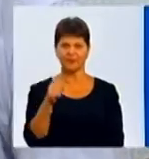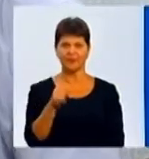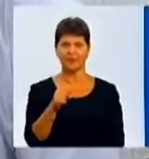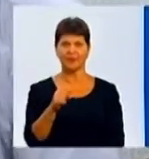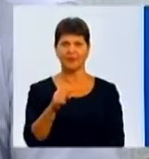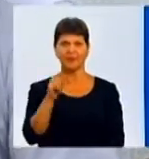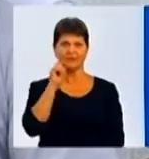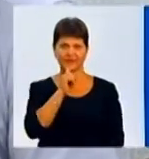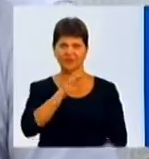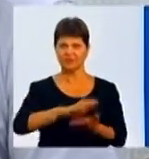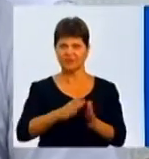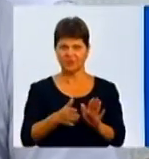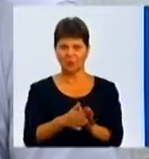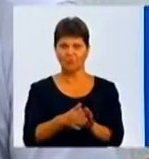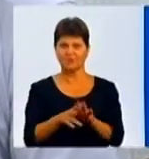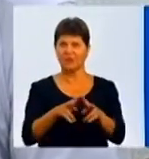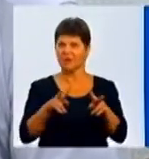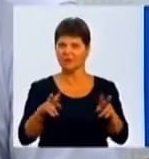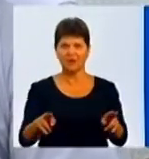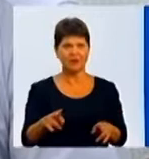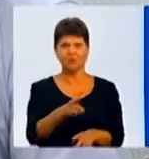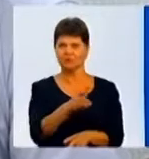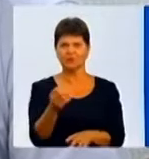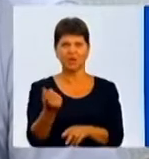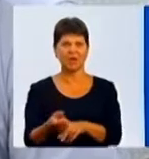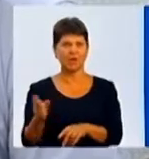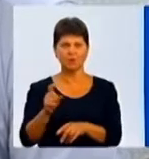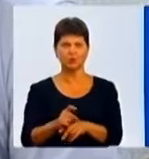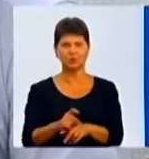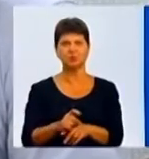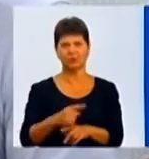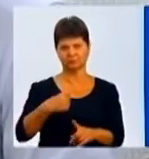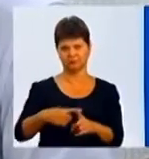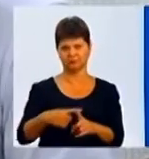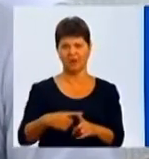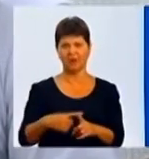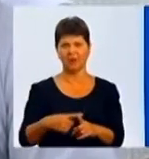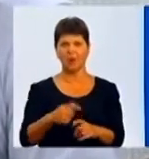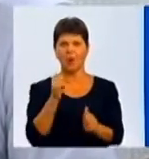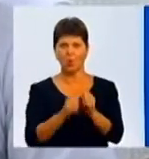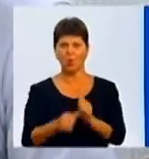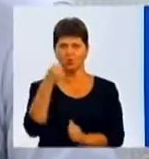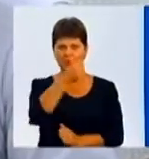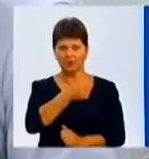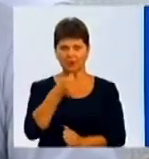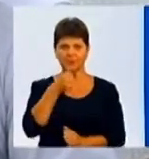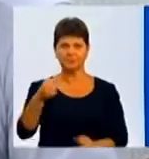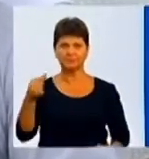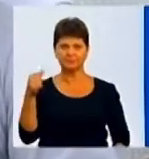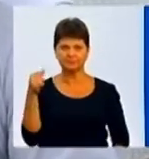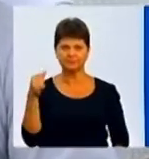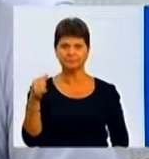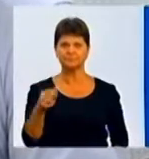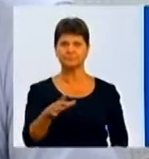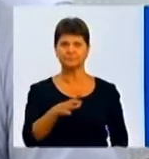ситуація також не дуже була задовільною, тому що кожен рік, і минулому році також, і